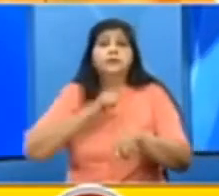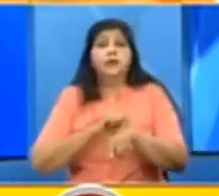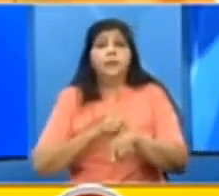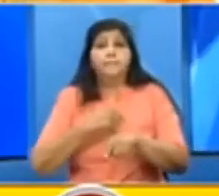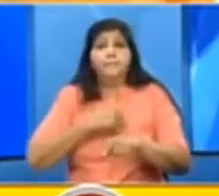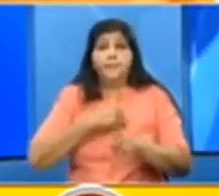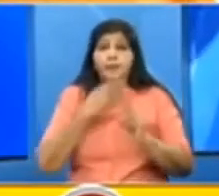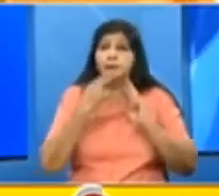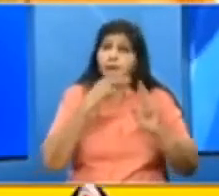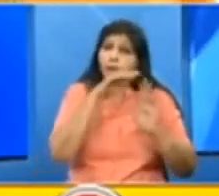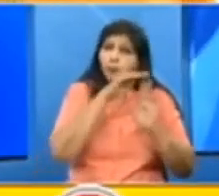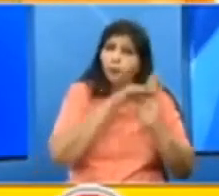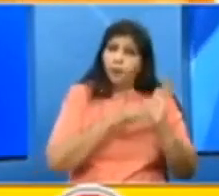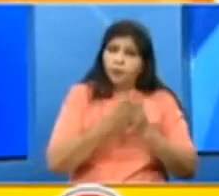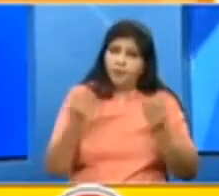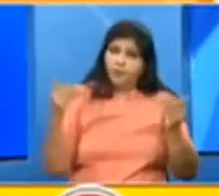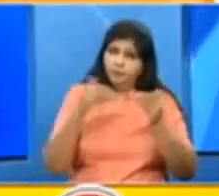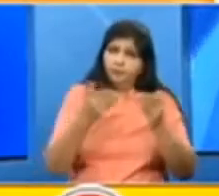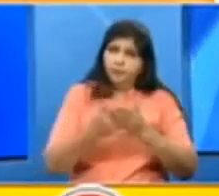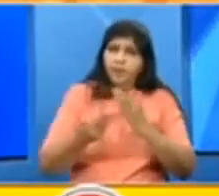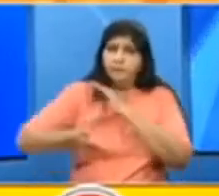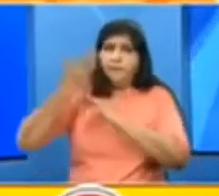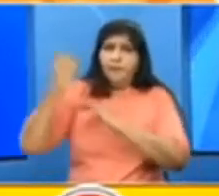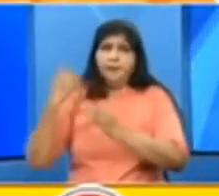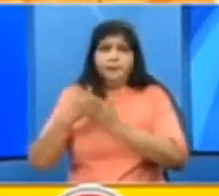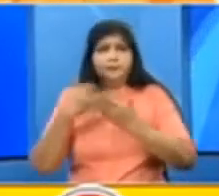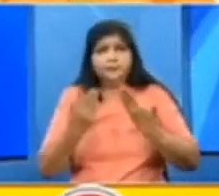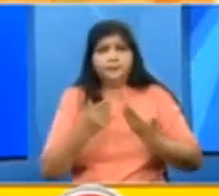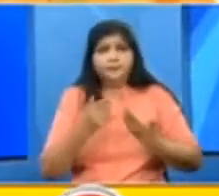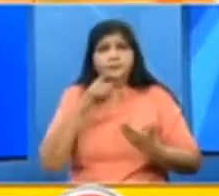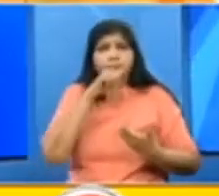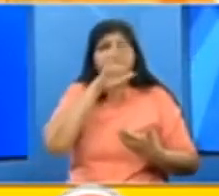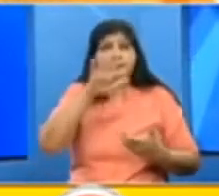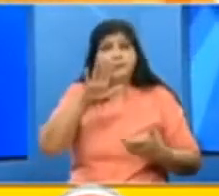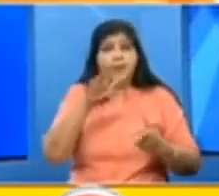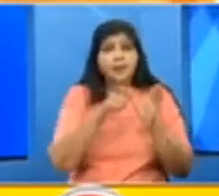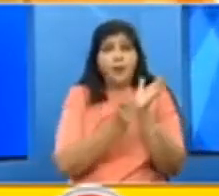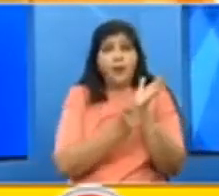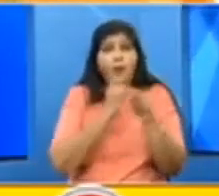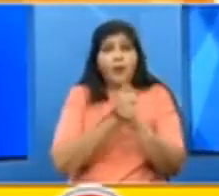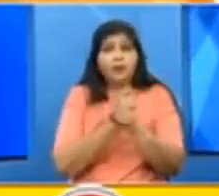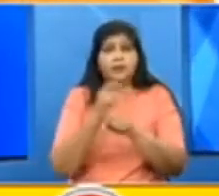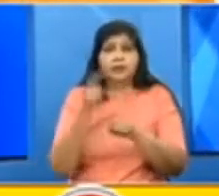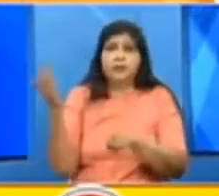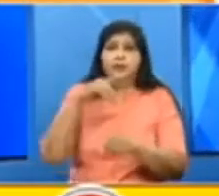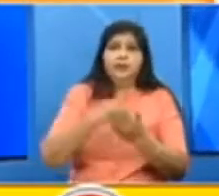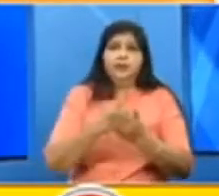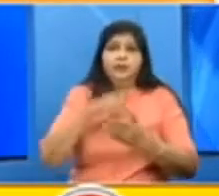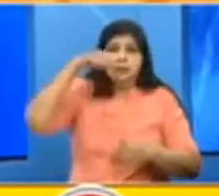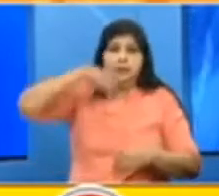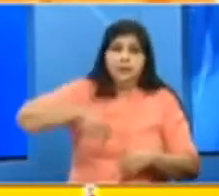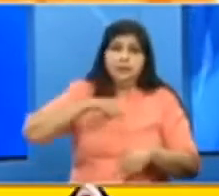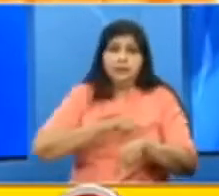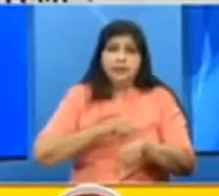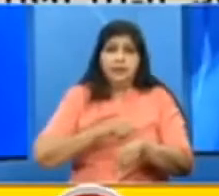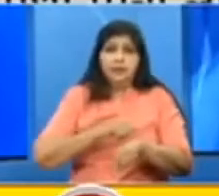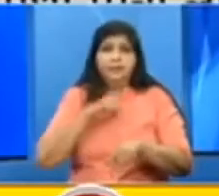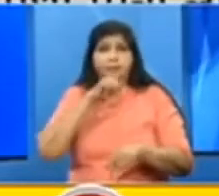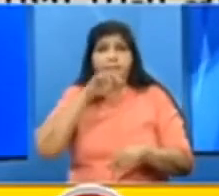की बात में मिलेंगे, उसके पहले ही 15 अगस्त भी आने वाला है। इस बार 15 अगस्त